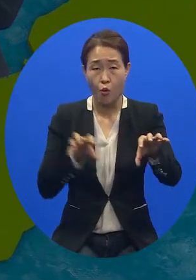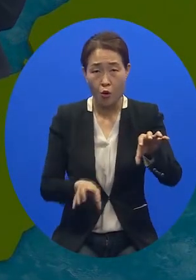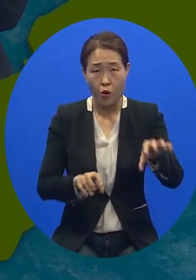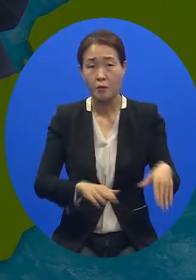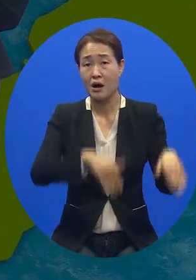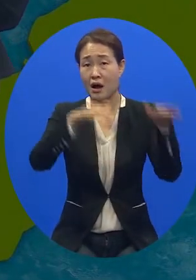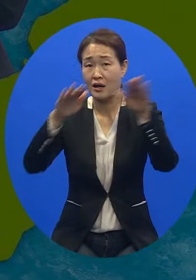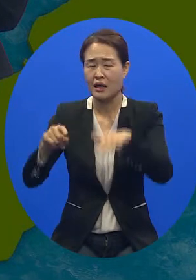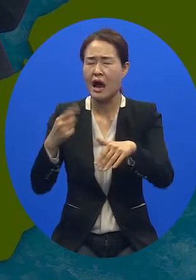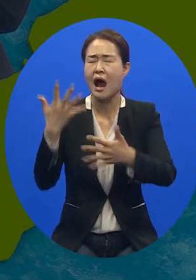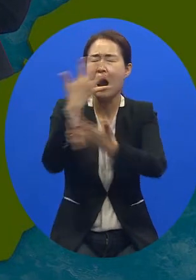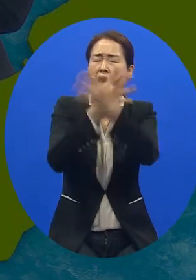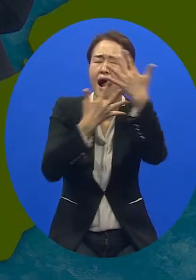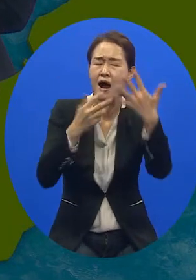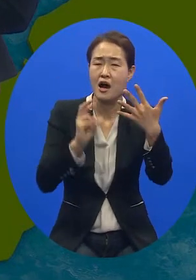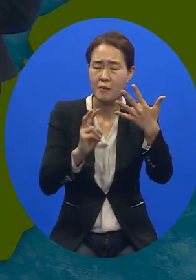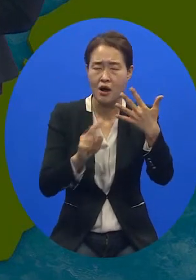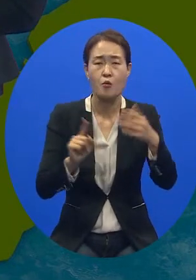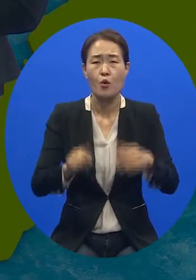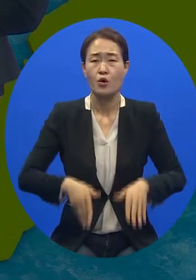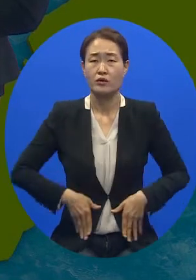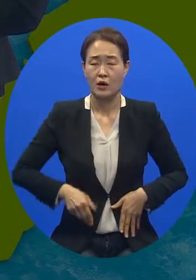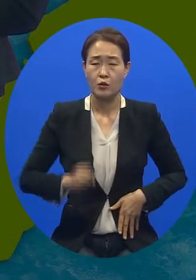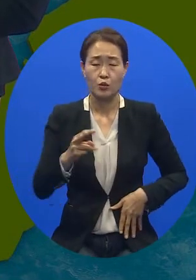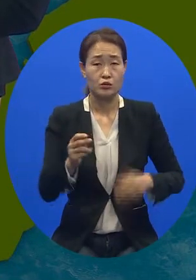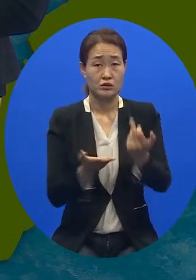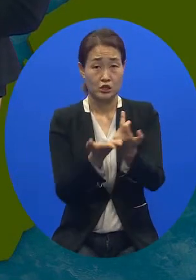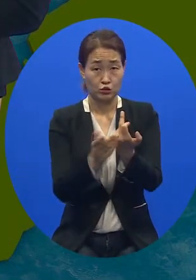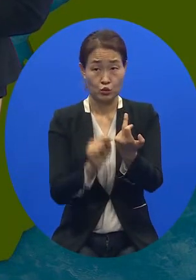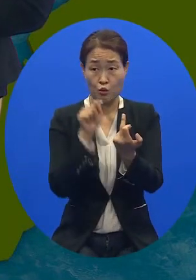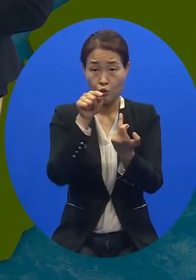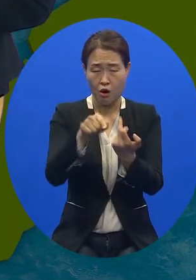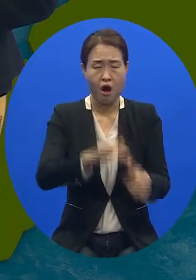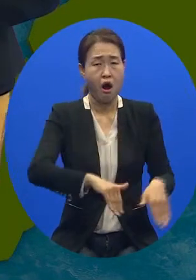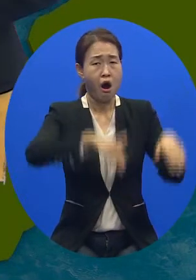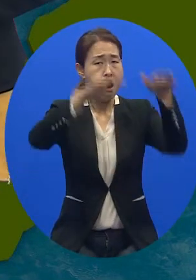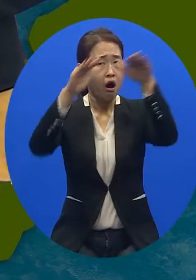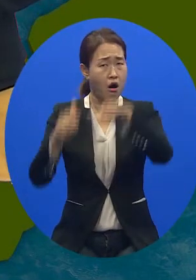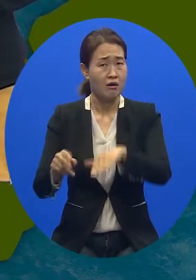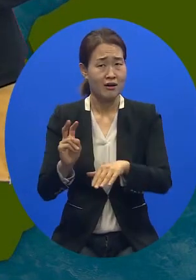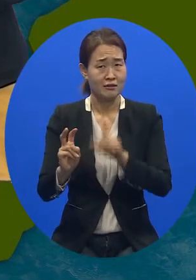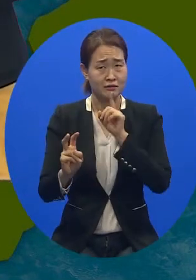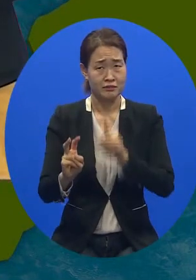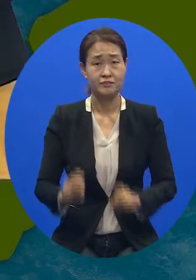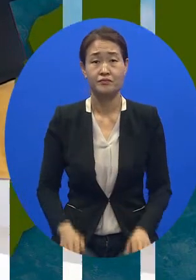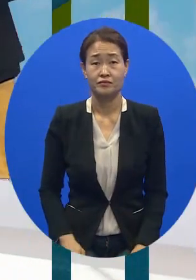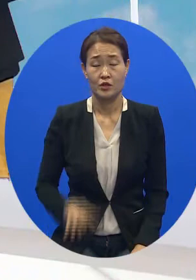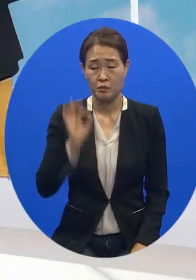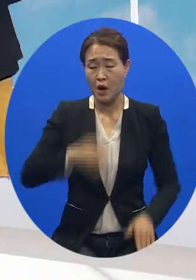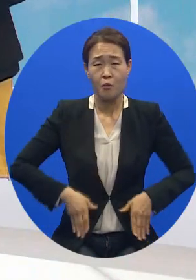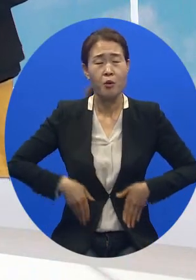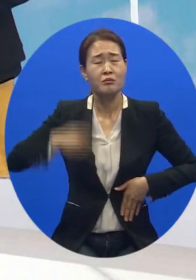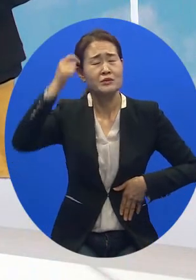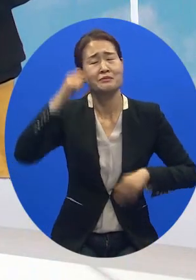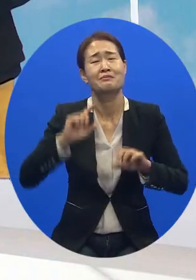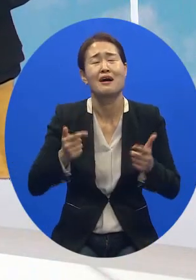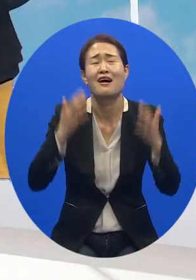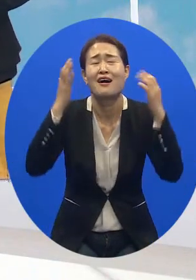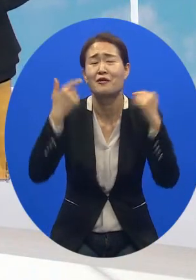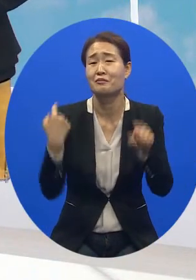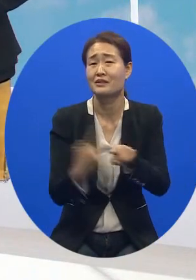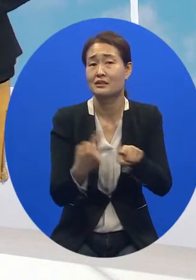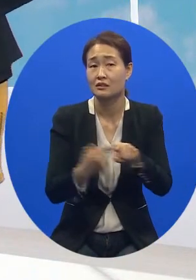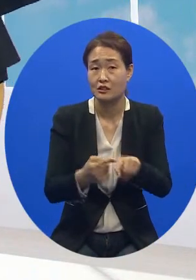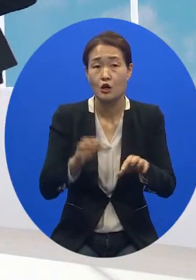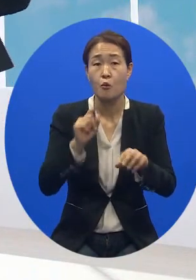곳이 있겠습니다. 바다의 물결은 남해 먼바다와 제주 해상에서 다소 높게 일겠습니다. 봄 같지 않은